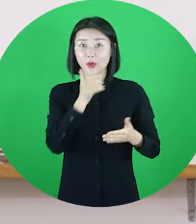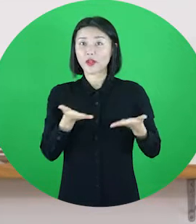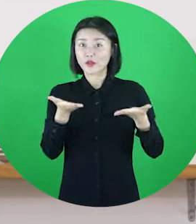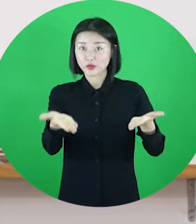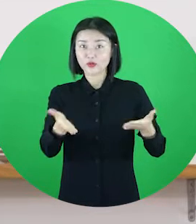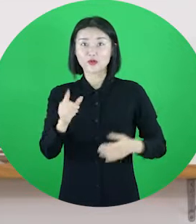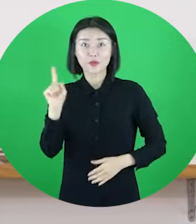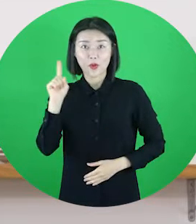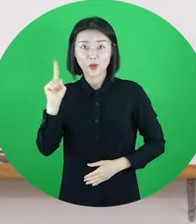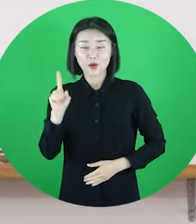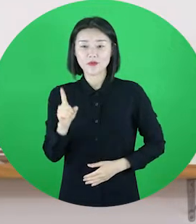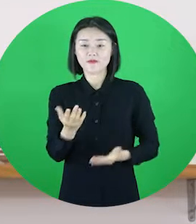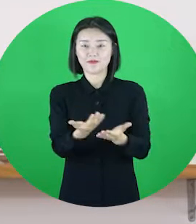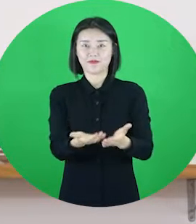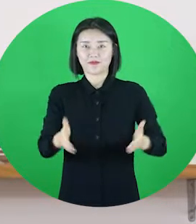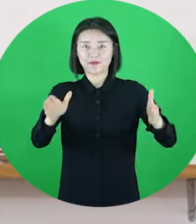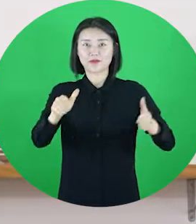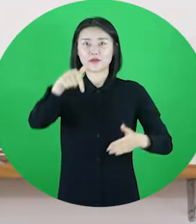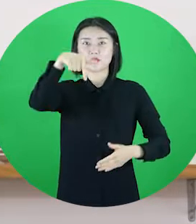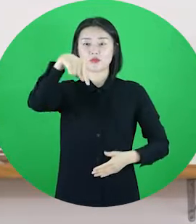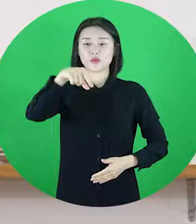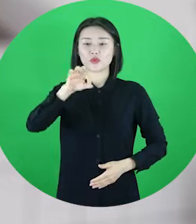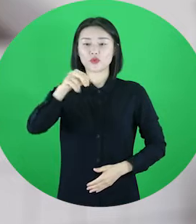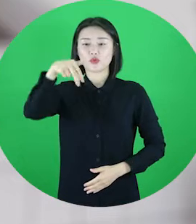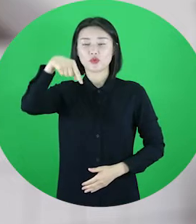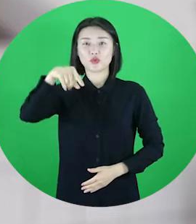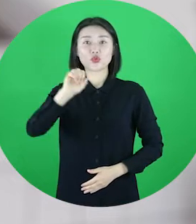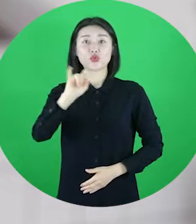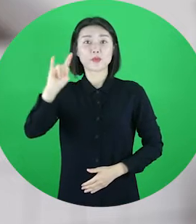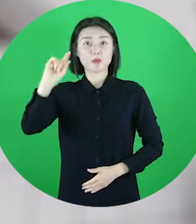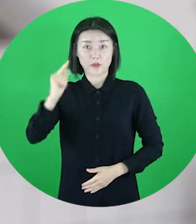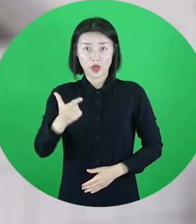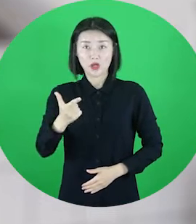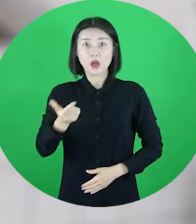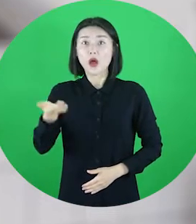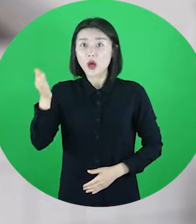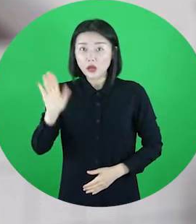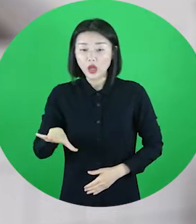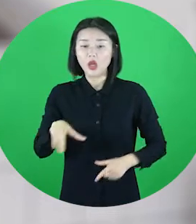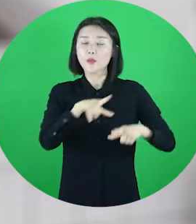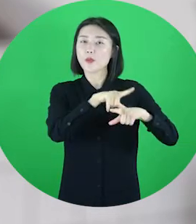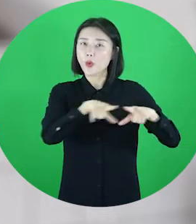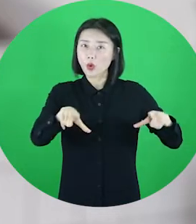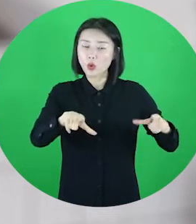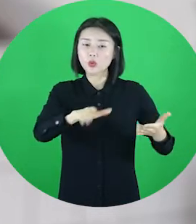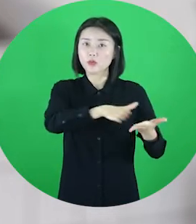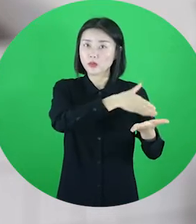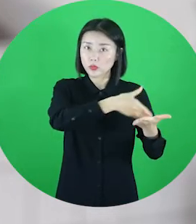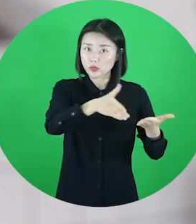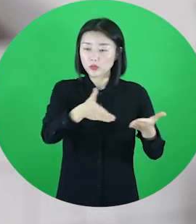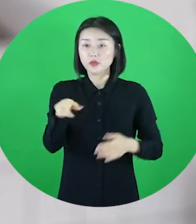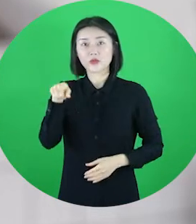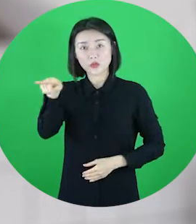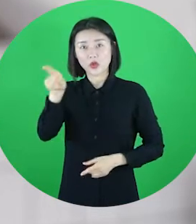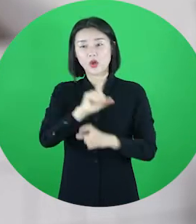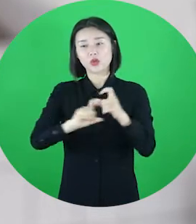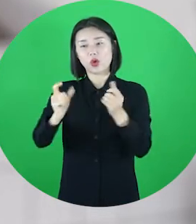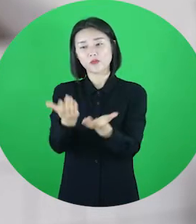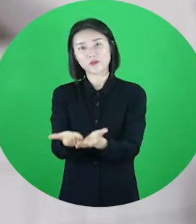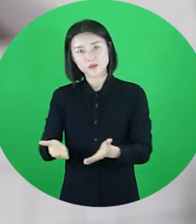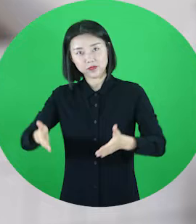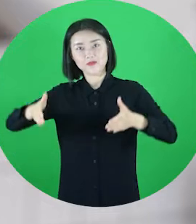이 궁중팬에 다 넣고 볶아낼 거예요. 우리 궁중팬은 일반 프라이팬보다 속이 깊은